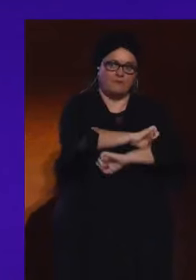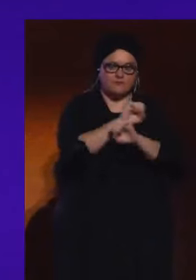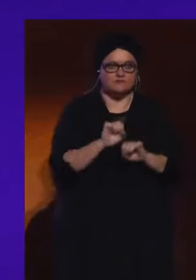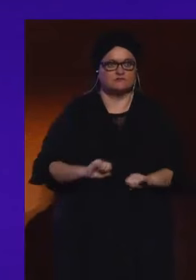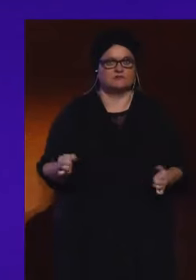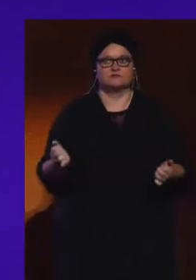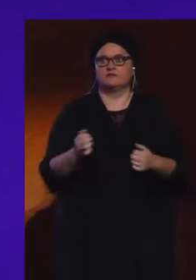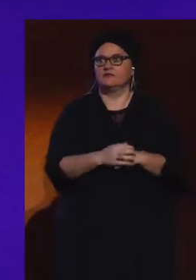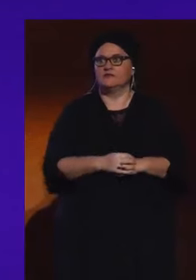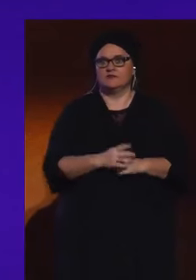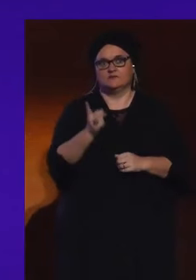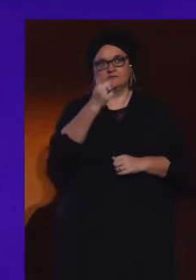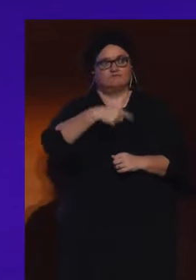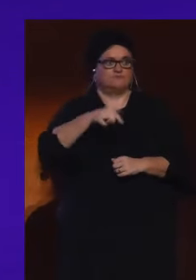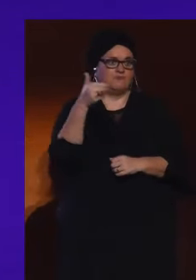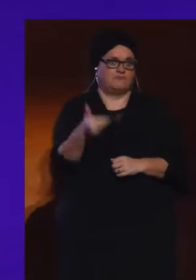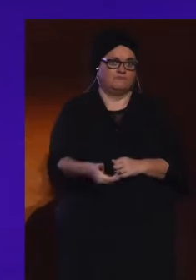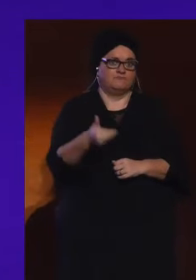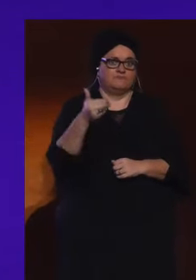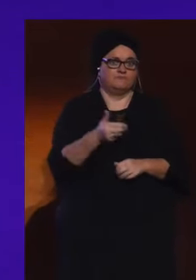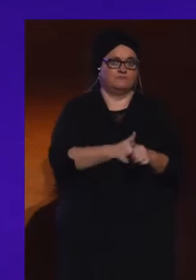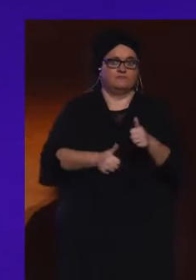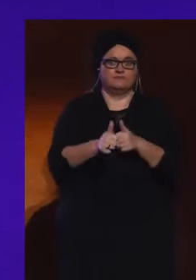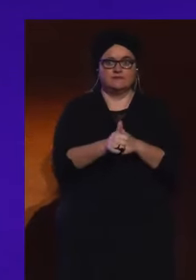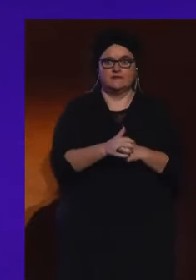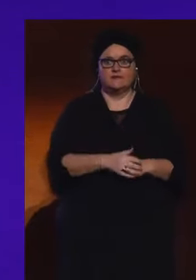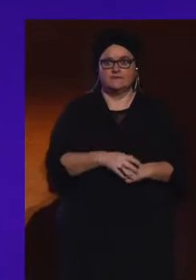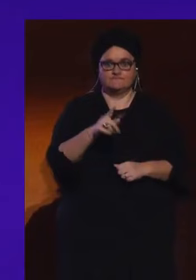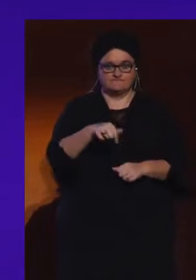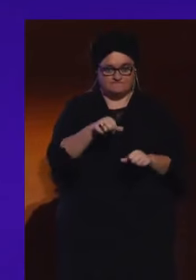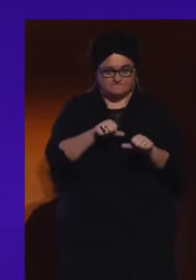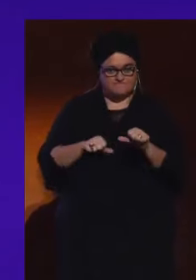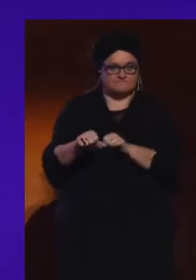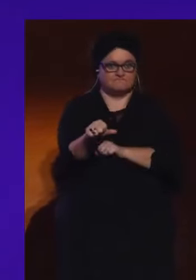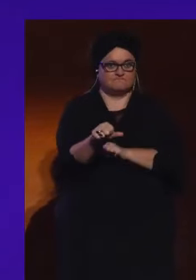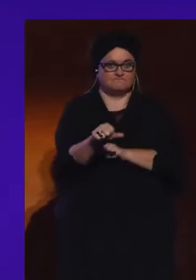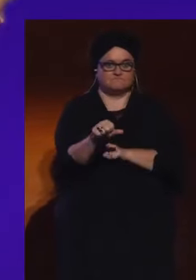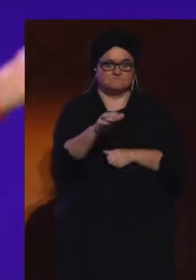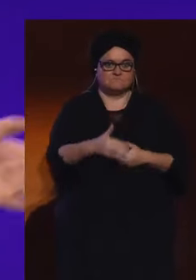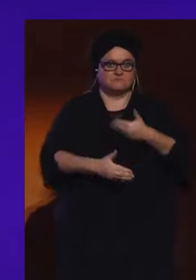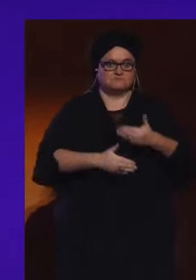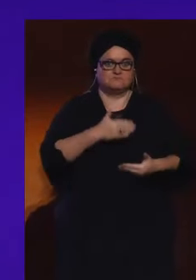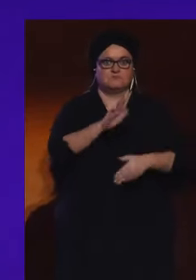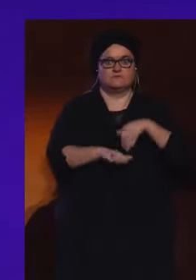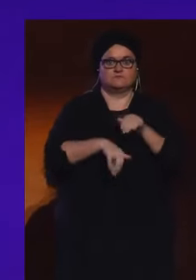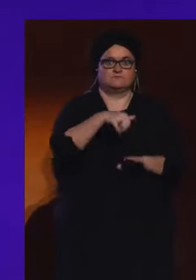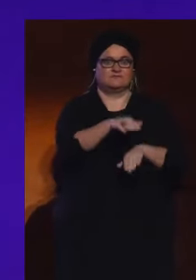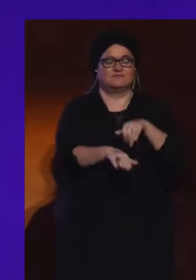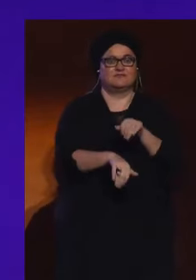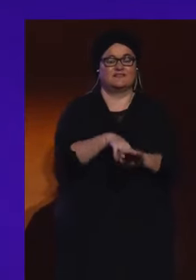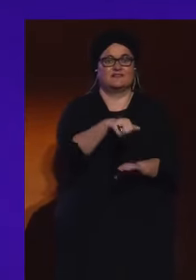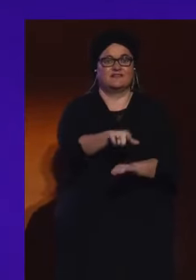osagai ezinbestekoa izan zaretelako eta hemendik aurrera eman behar ditugun urrats guztietan aurrekotan bezala